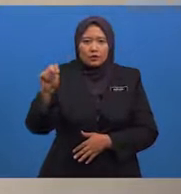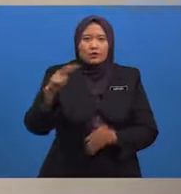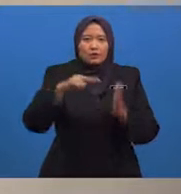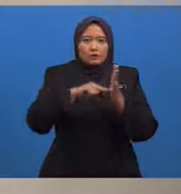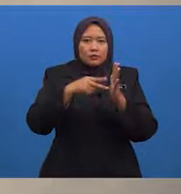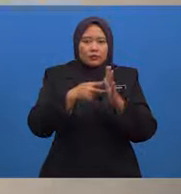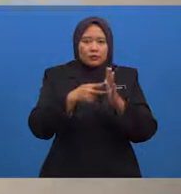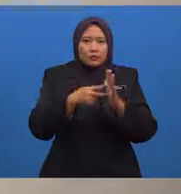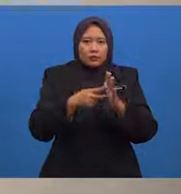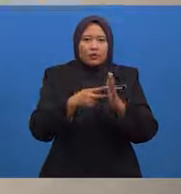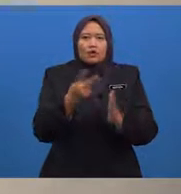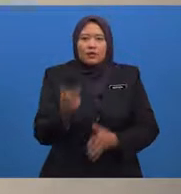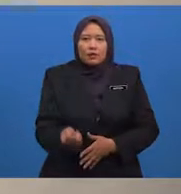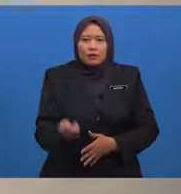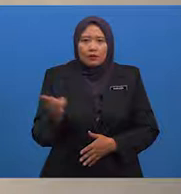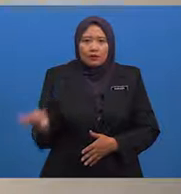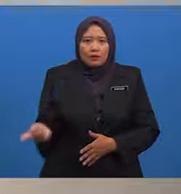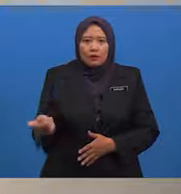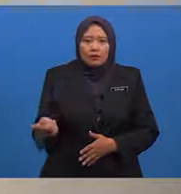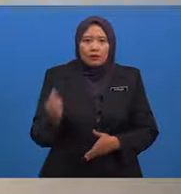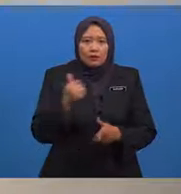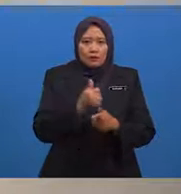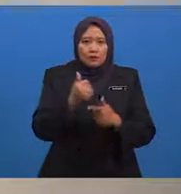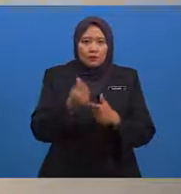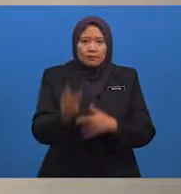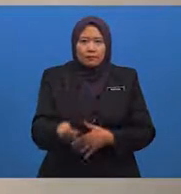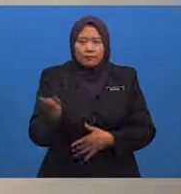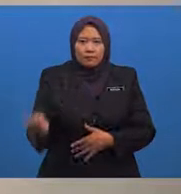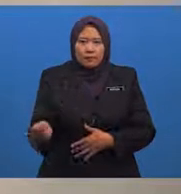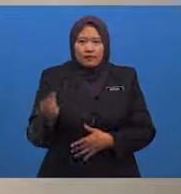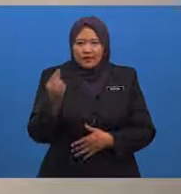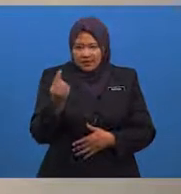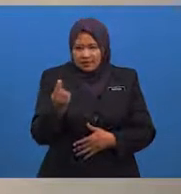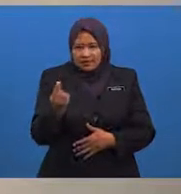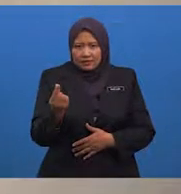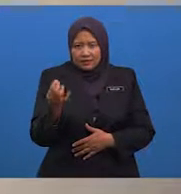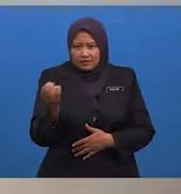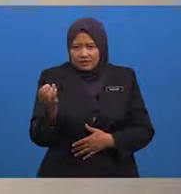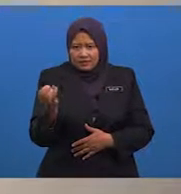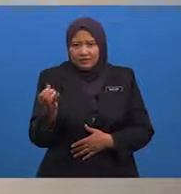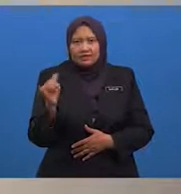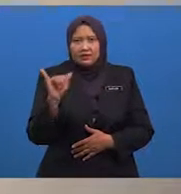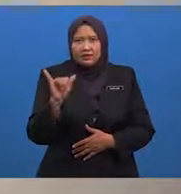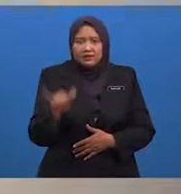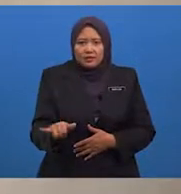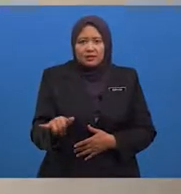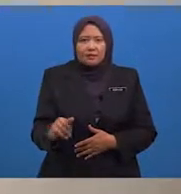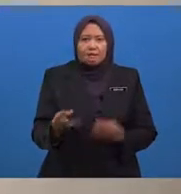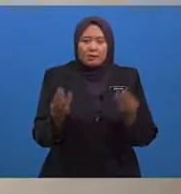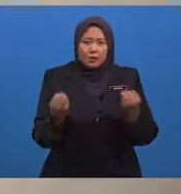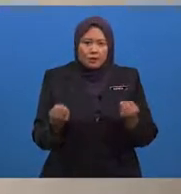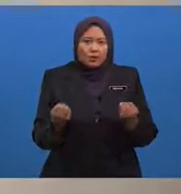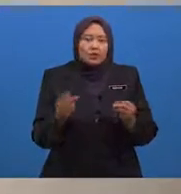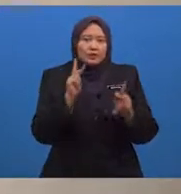atau perkara kecil yang hendak diperkatakan dalam sesebuah genre sastra dan